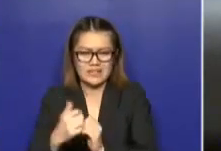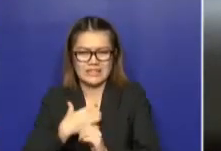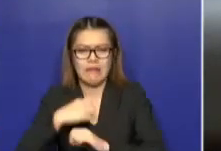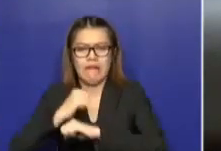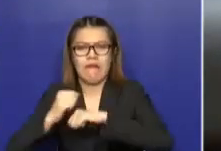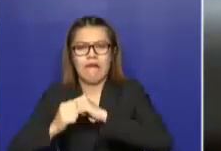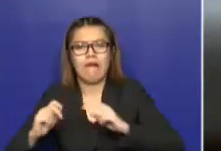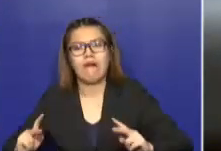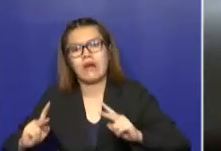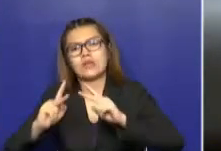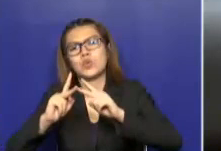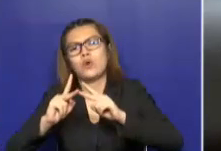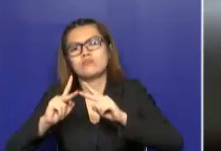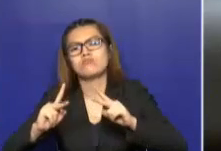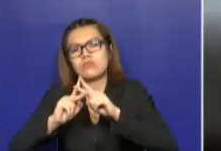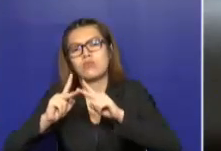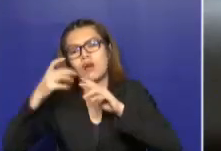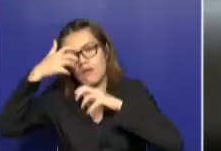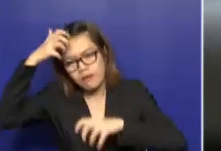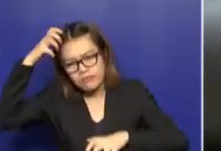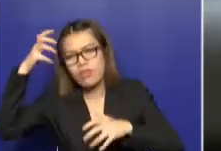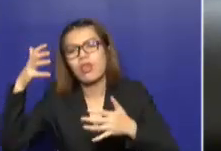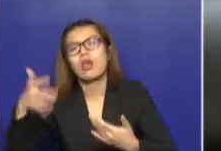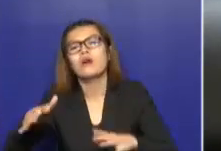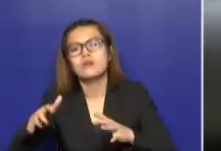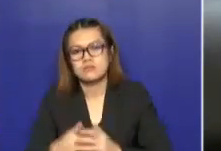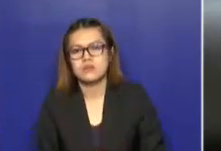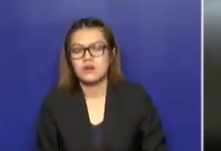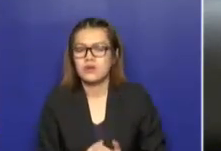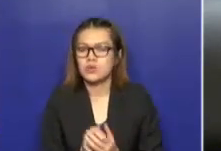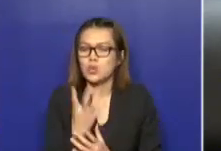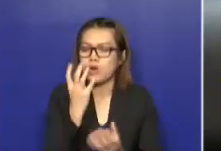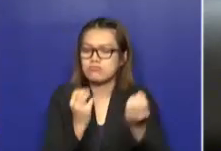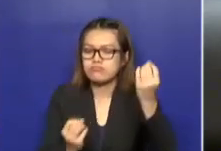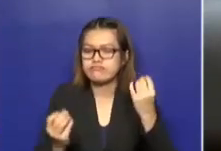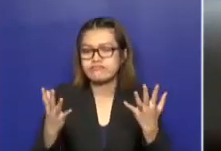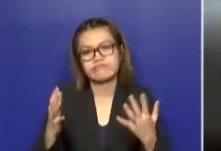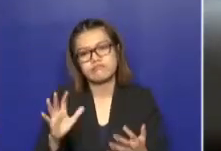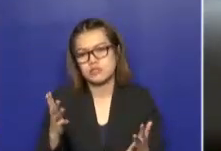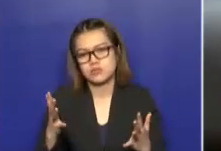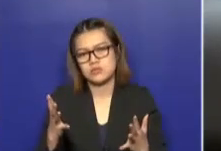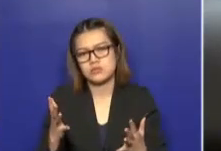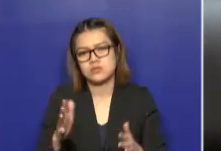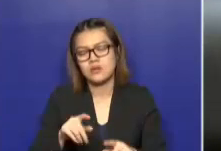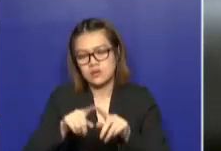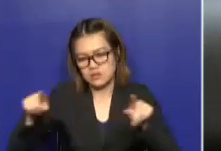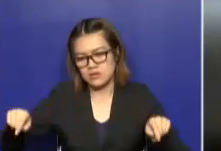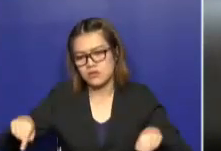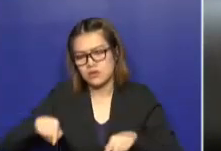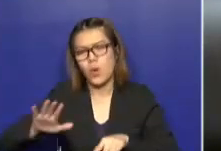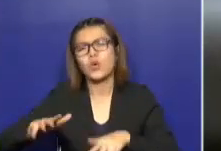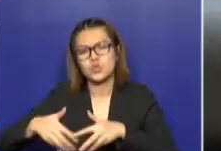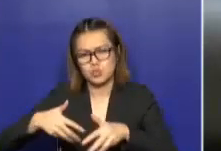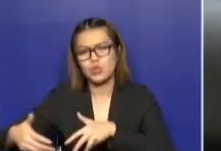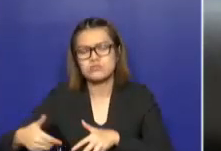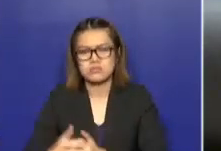งมหาดไทยเสียแล้วแทนที่จะมาสร้างเป็นสวนสาธารณะให้กับทุกคนที่ของหลวงก็คือที่ของประชาชนนะครับ